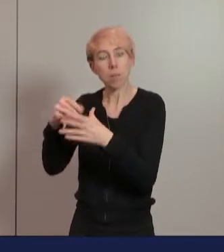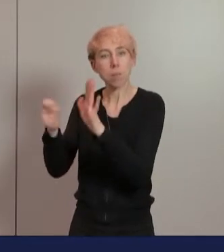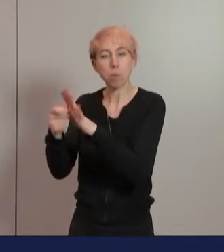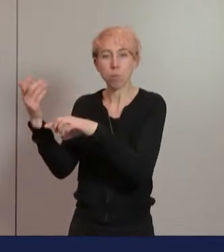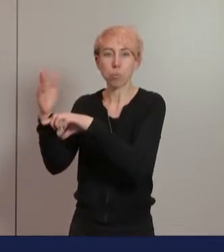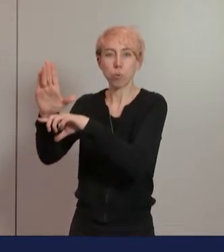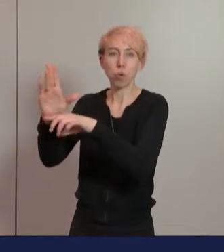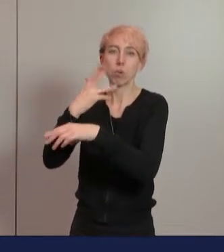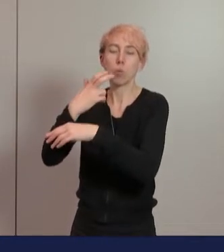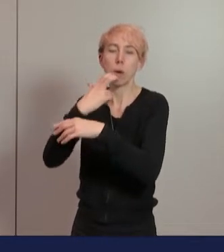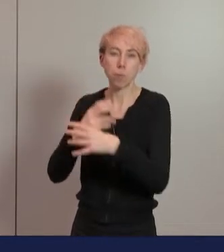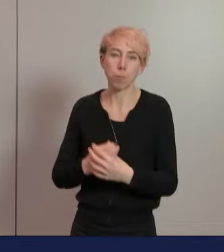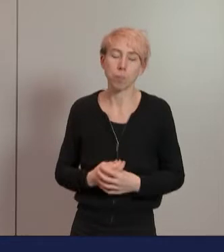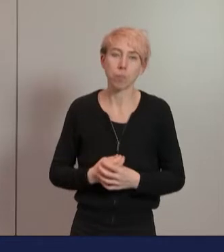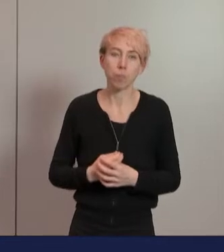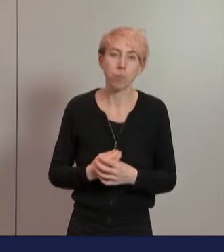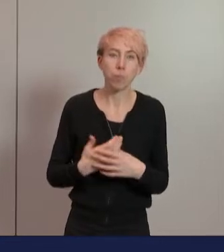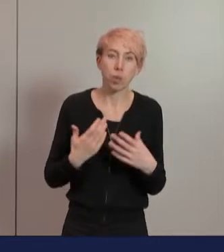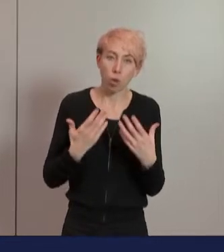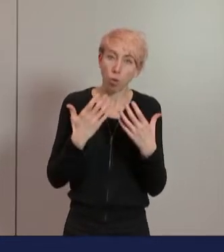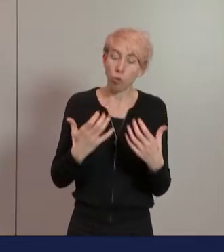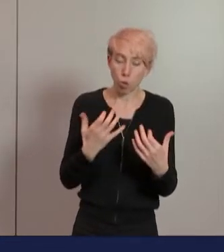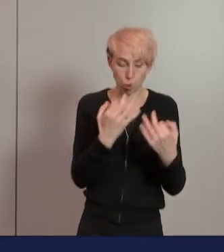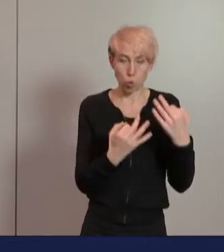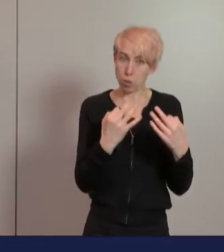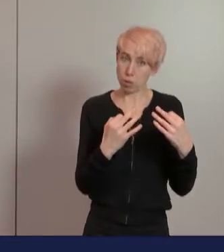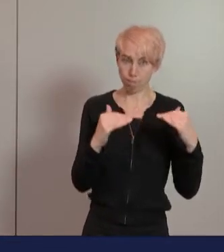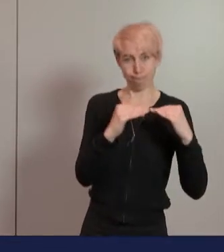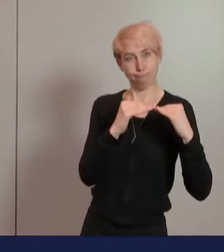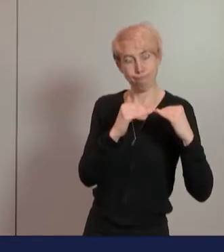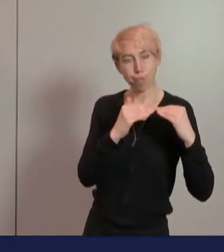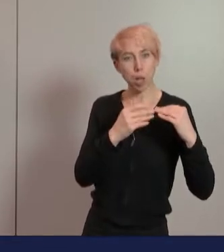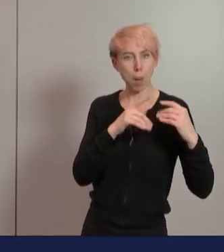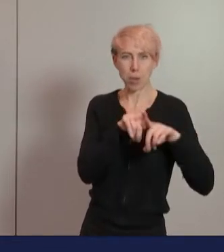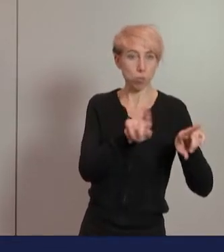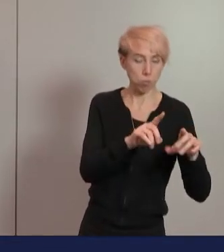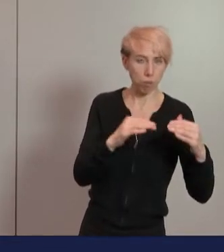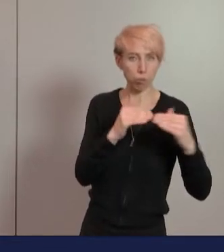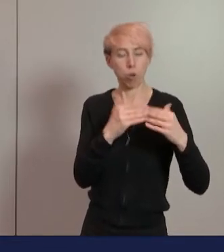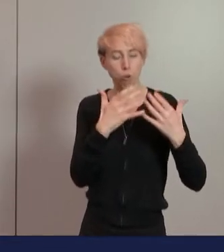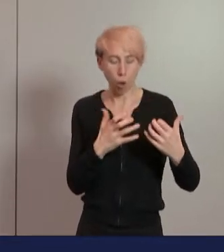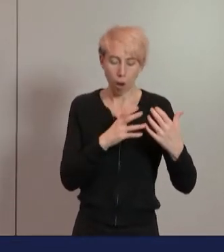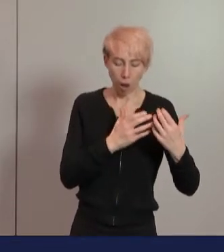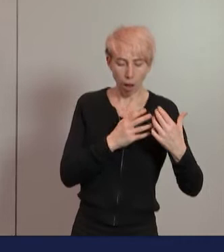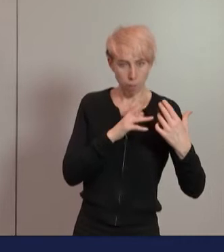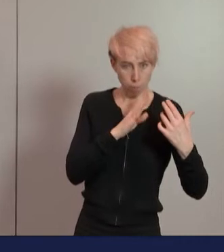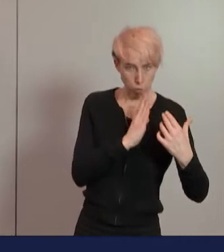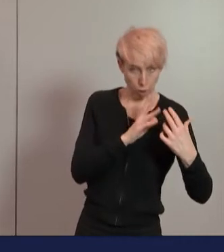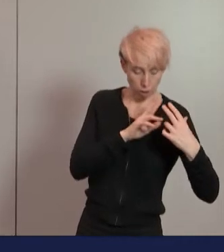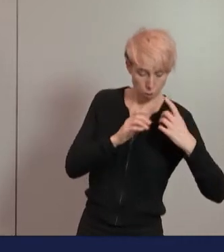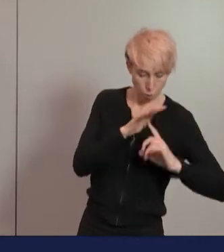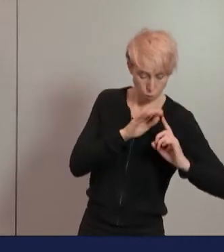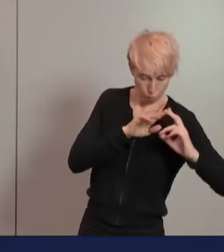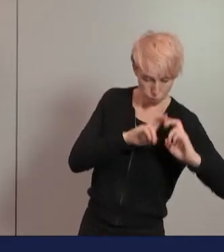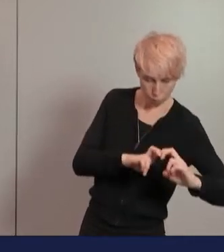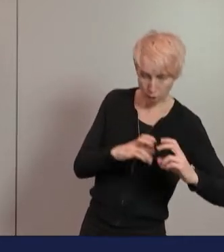citoyenne. Pour plus de justice sociale, nous poursuivrons évidemment l'analyse des besoins sociaux pour adapter les politiques municipales au plus